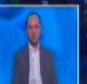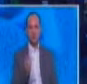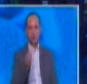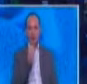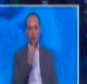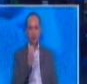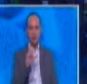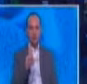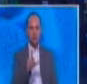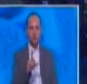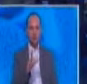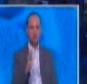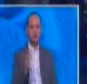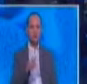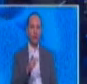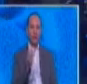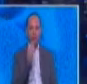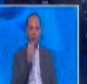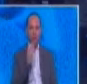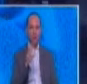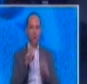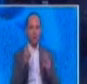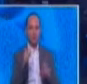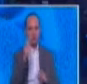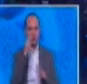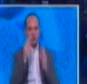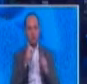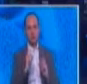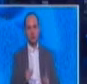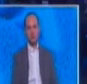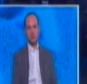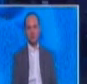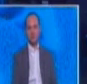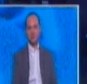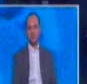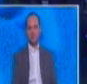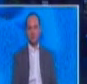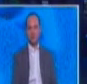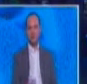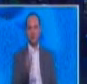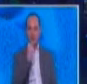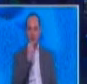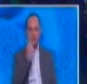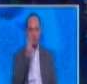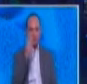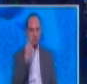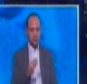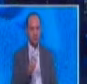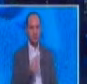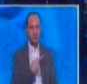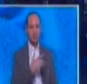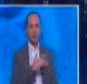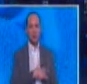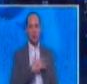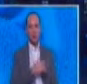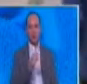neleri yememiz gerekiyor veya beslenmemiz konusunda da dikkat edeceğimiz bir dönem. Beslenmemize dikkat edeceğiz. Aslında bizim